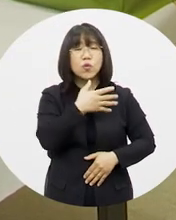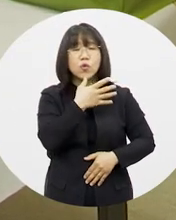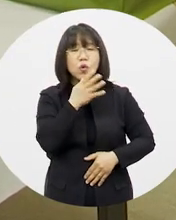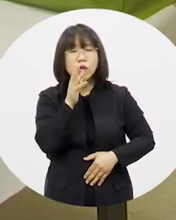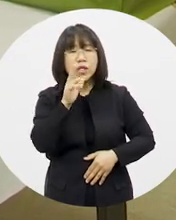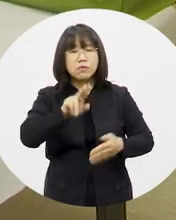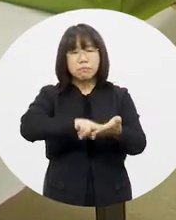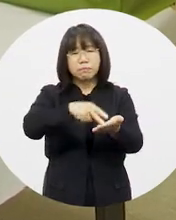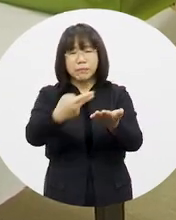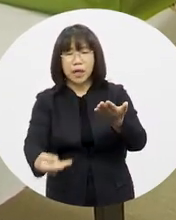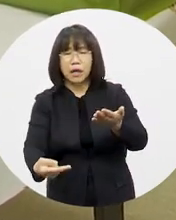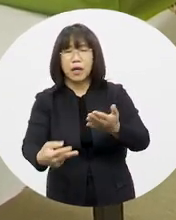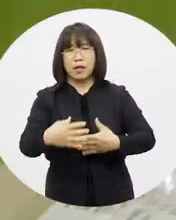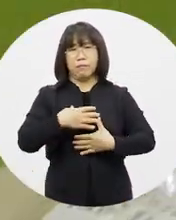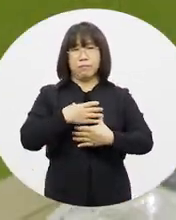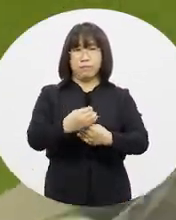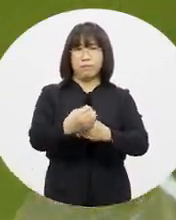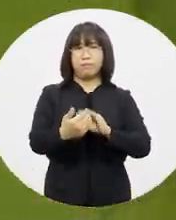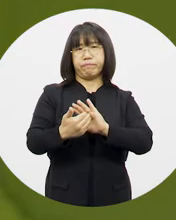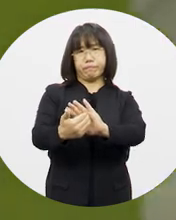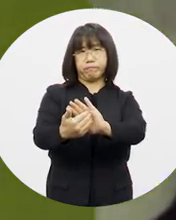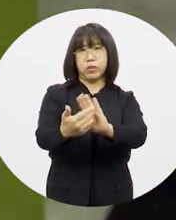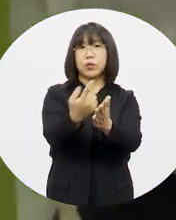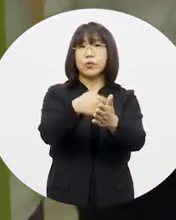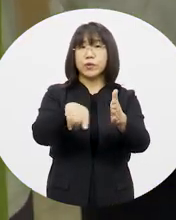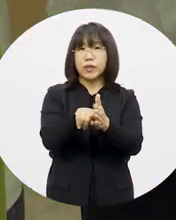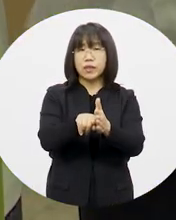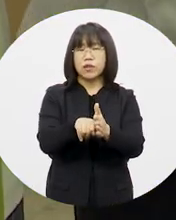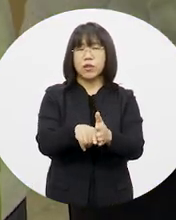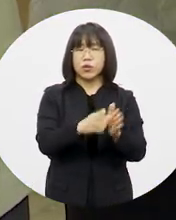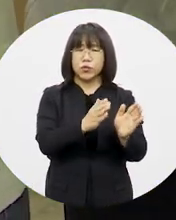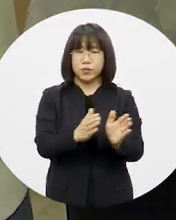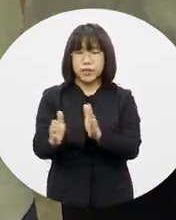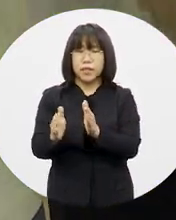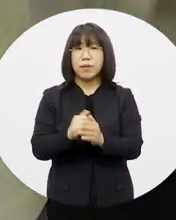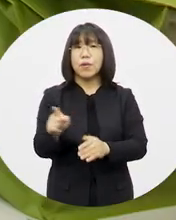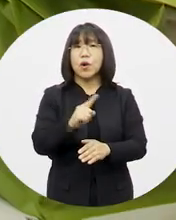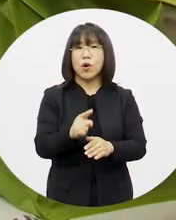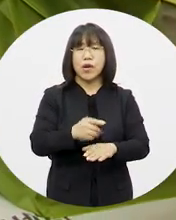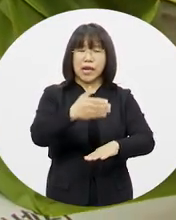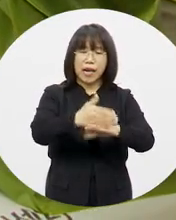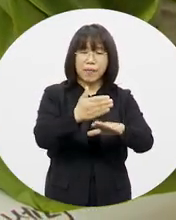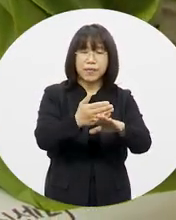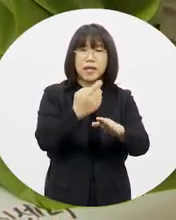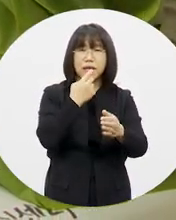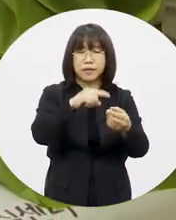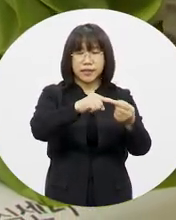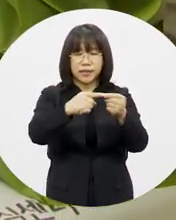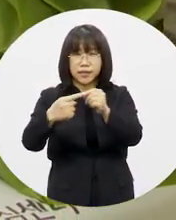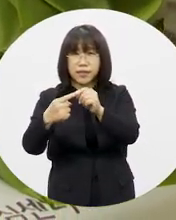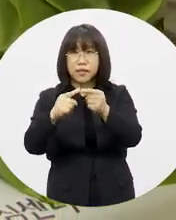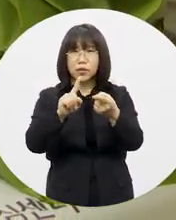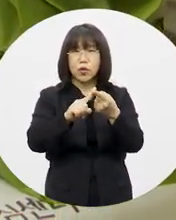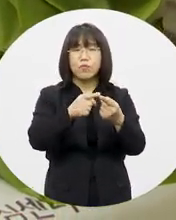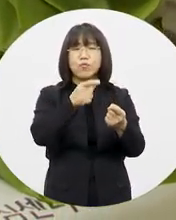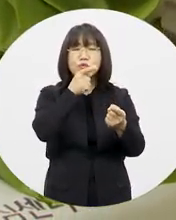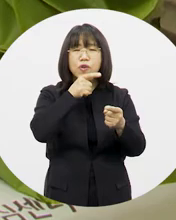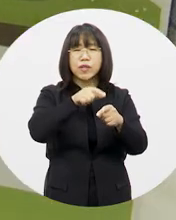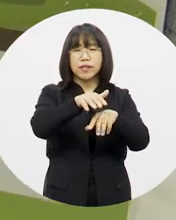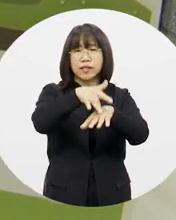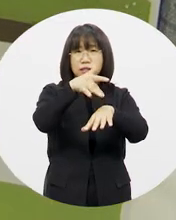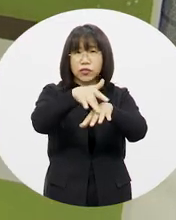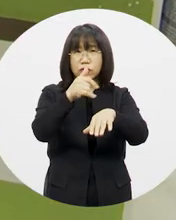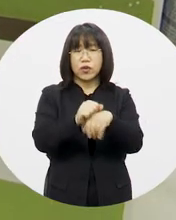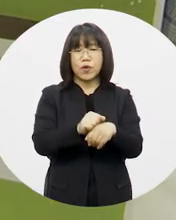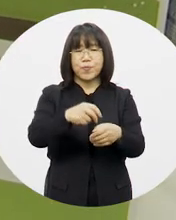효꾸러미는 치매 어르신의 낙상 예방과 위생 관리에 활용할 수 있는 물품으로 구성됐습니다. 꾸러미에는 감사 메시지